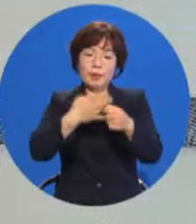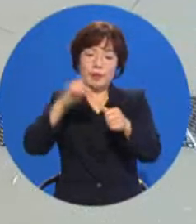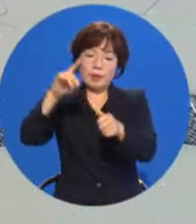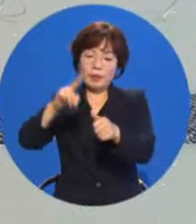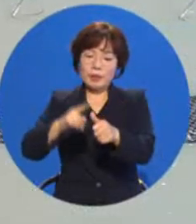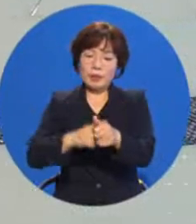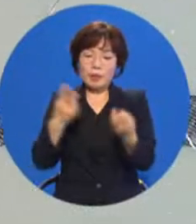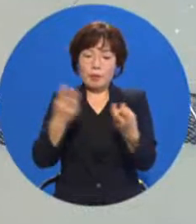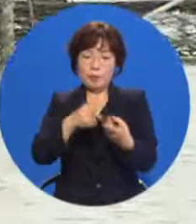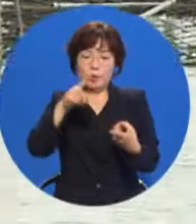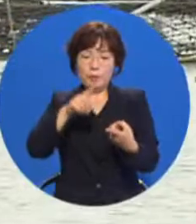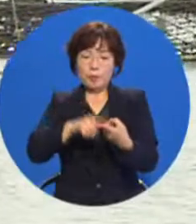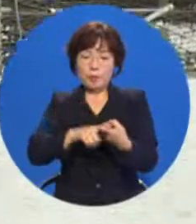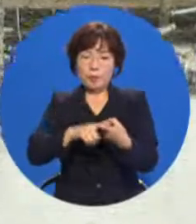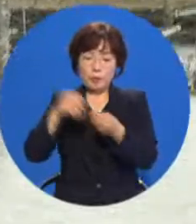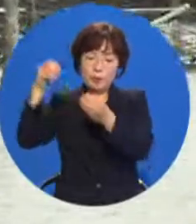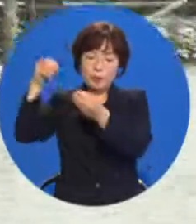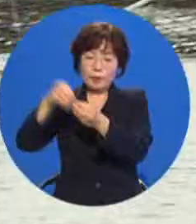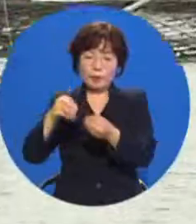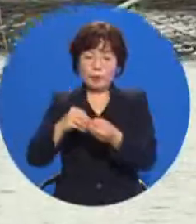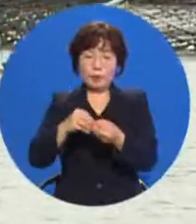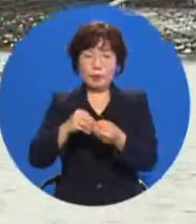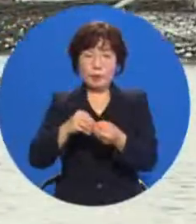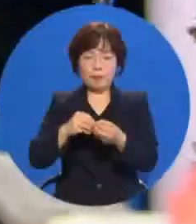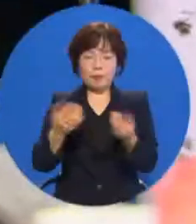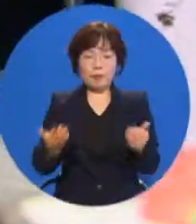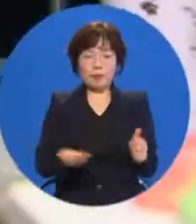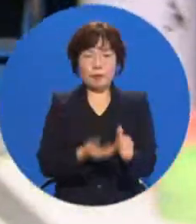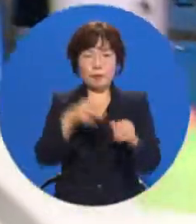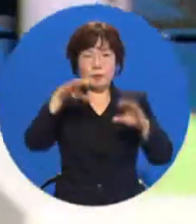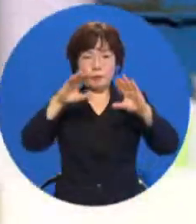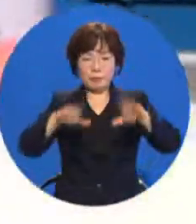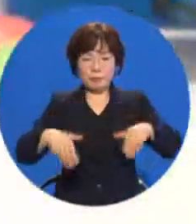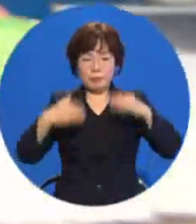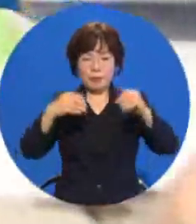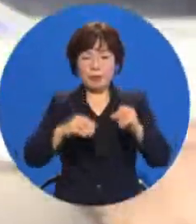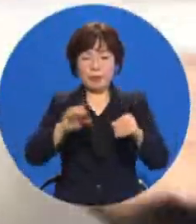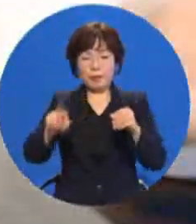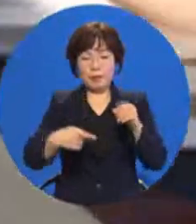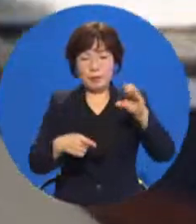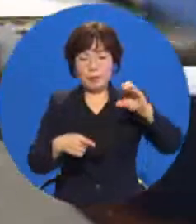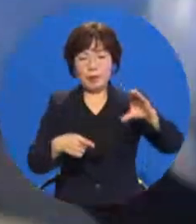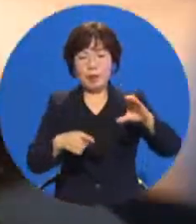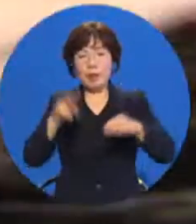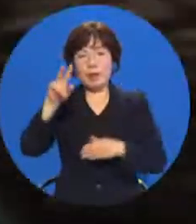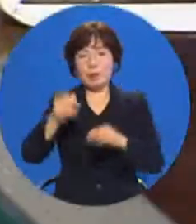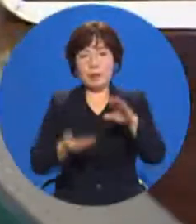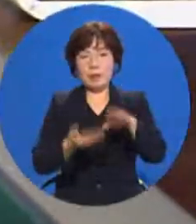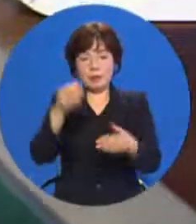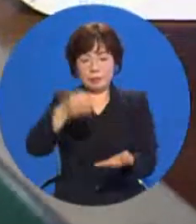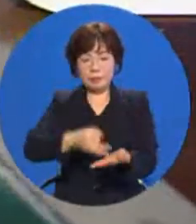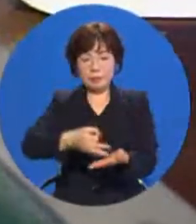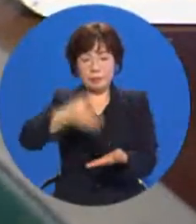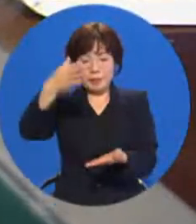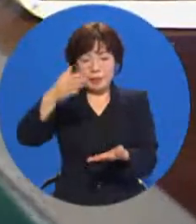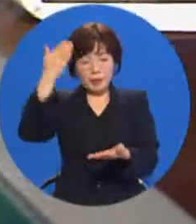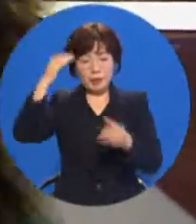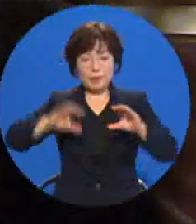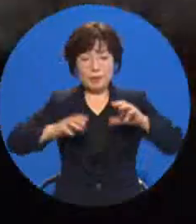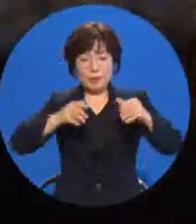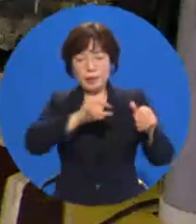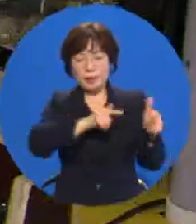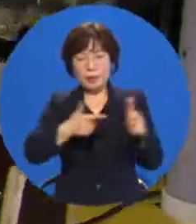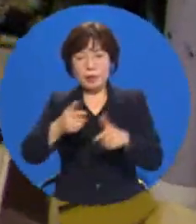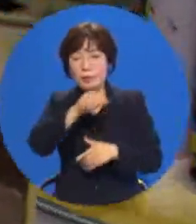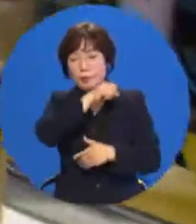순리를 고집스레 따르는 지주식 곱창김. 100장 한 속에 2만 원이 넘을 정도로 귀한 몸이자 김 중에 김으로